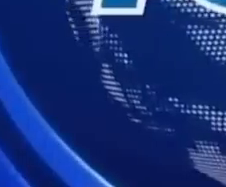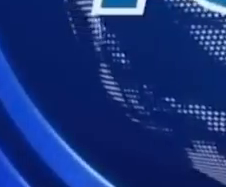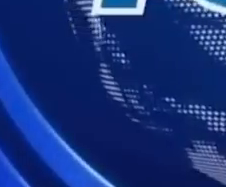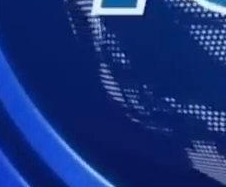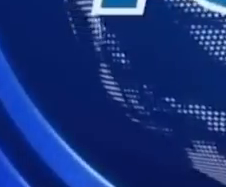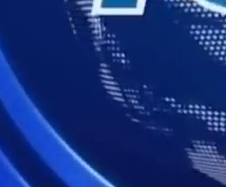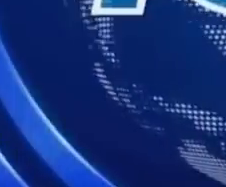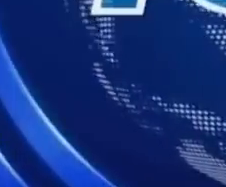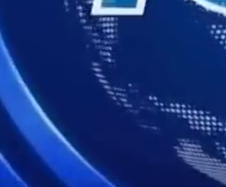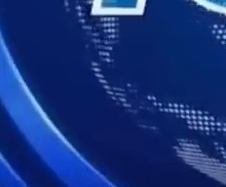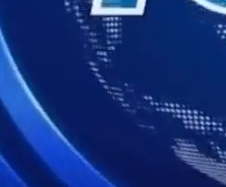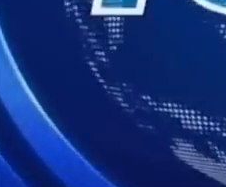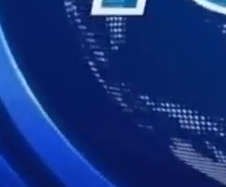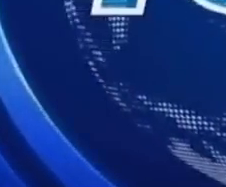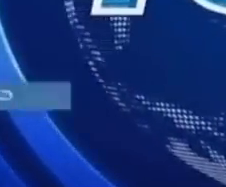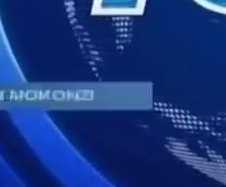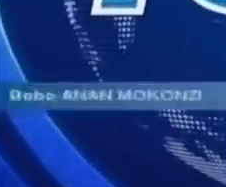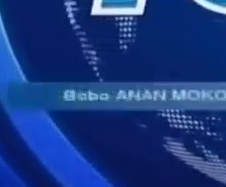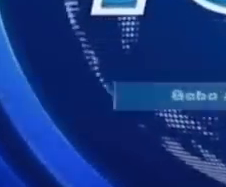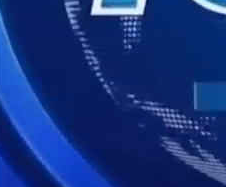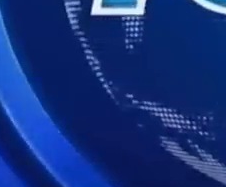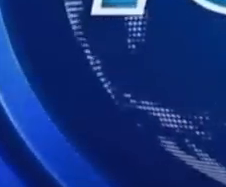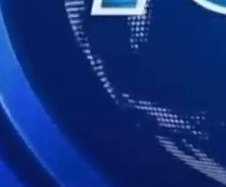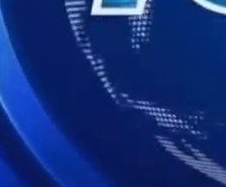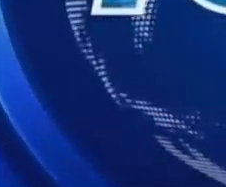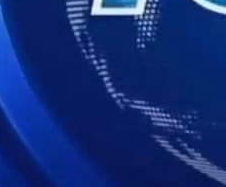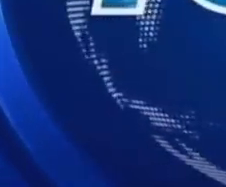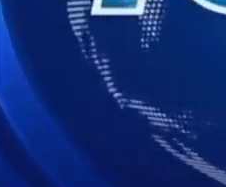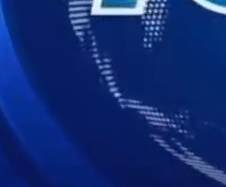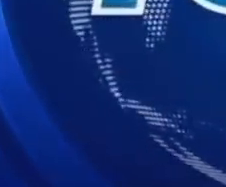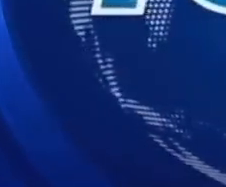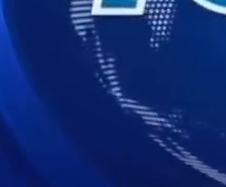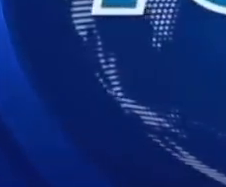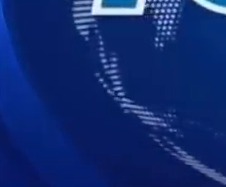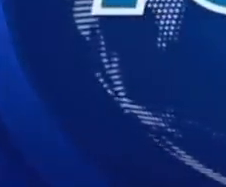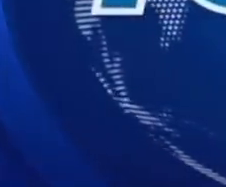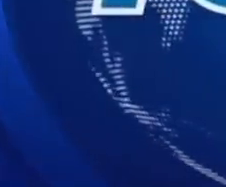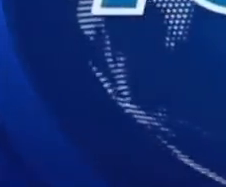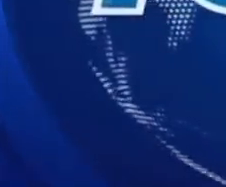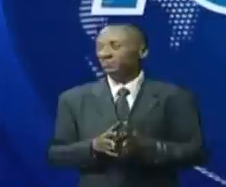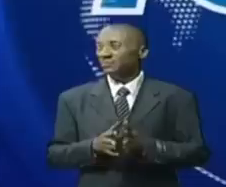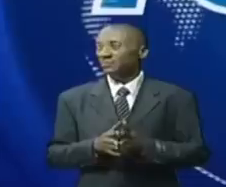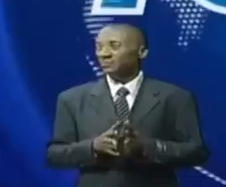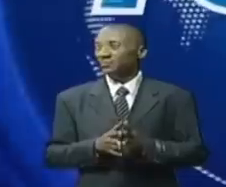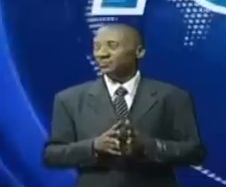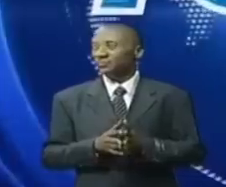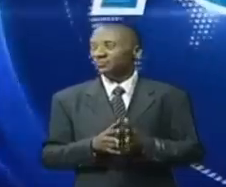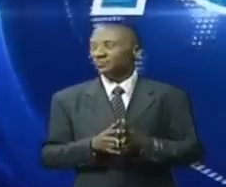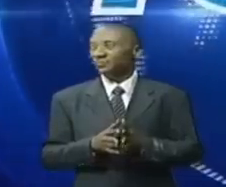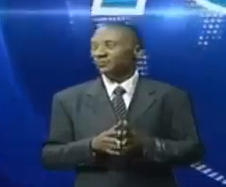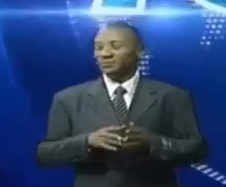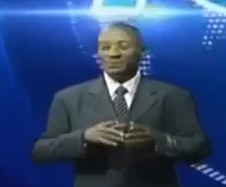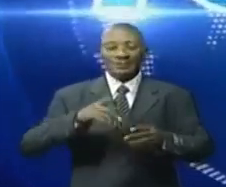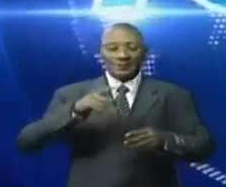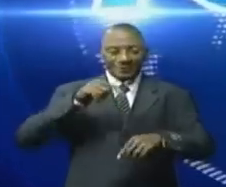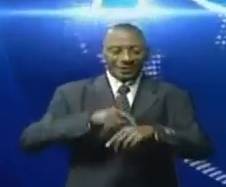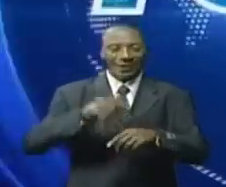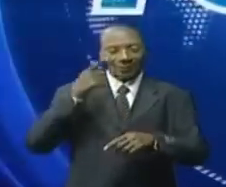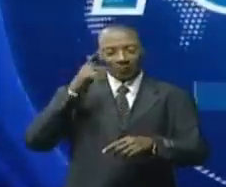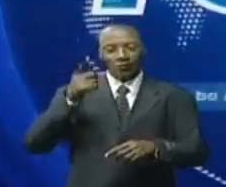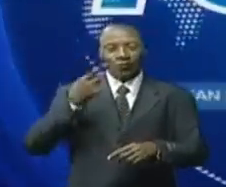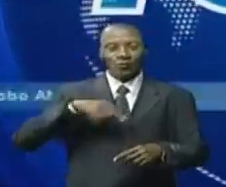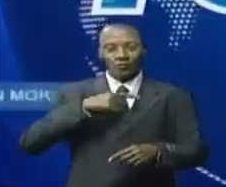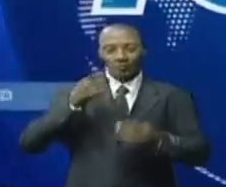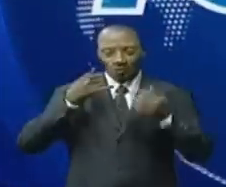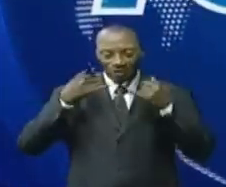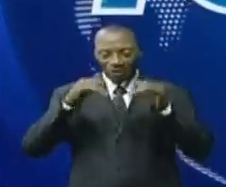Nous sommes lundi 20 juin 2022, 13h30, heure de la grande édition de la mi-journée sur la télévision nationale congolaise. Merci de rester informés à